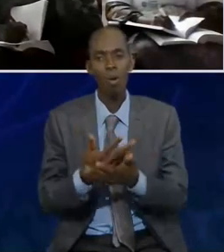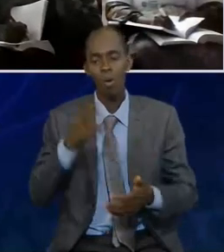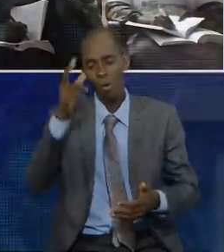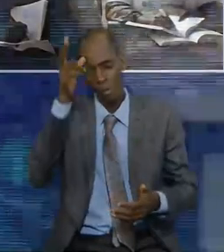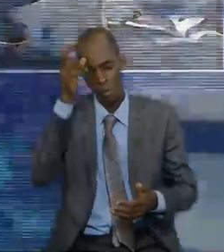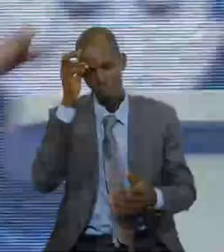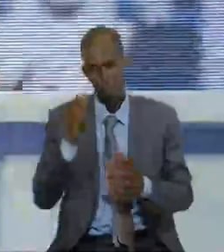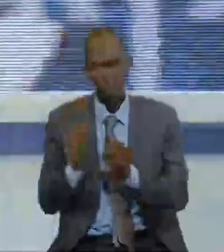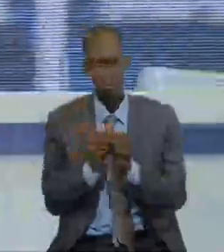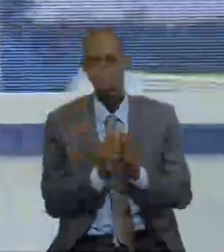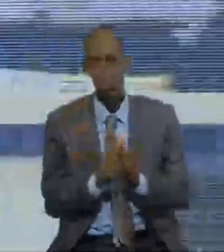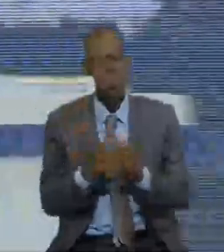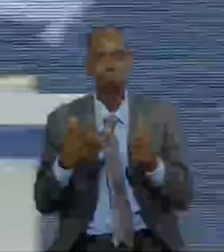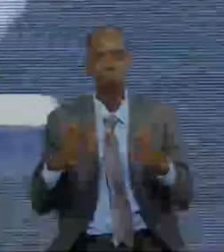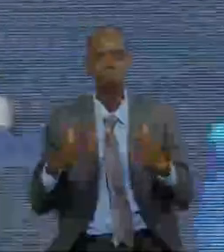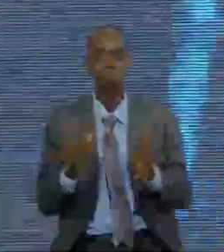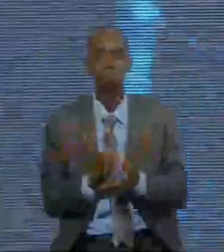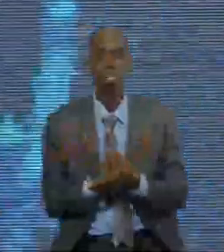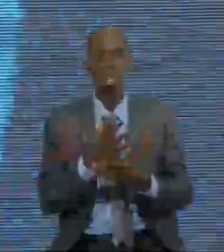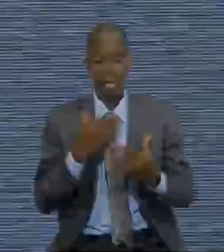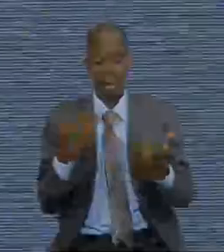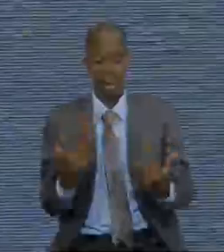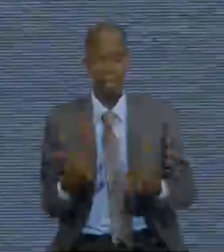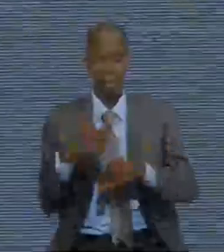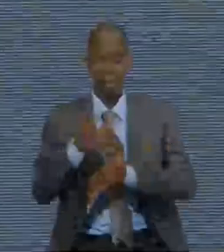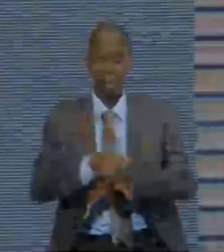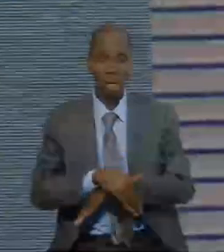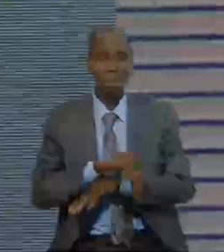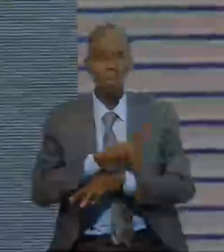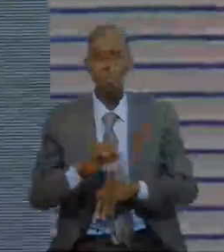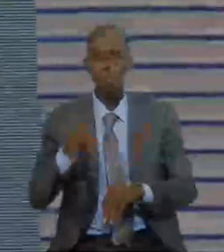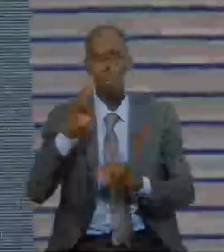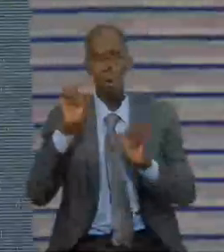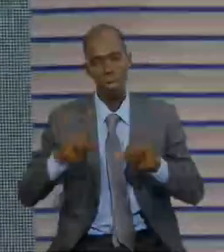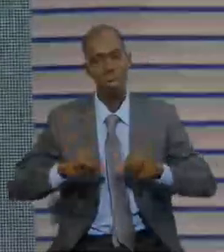le prix a détruit toutes les puissances des démons